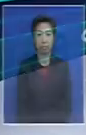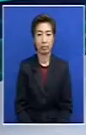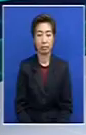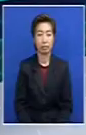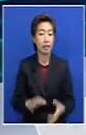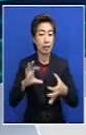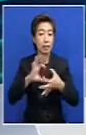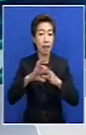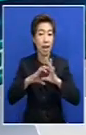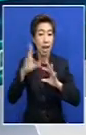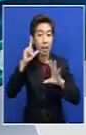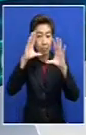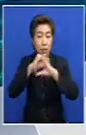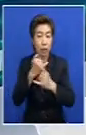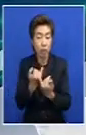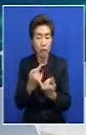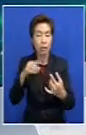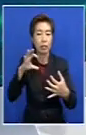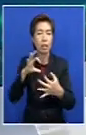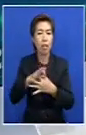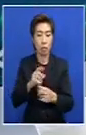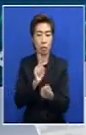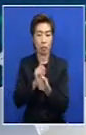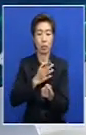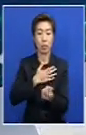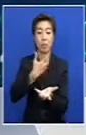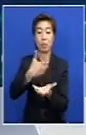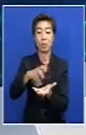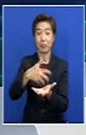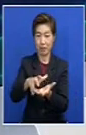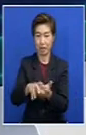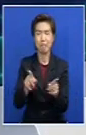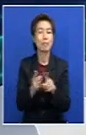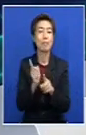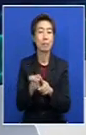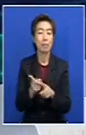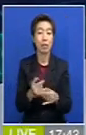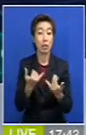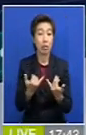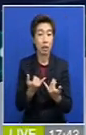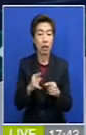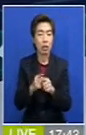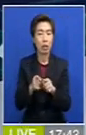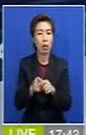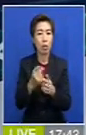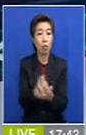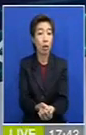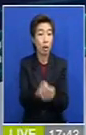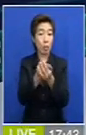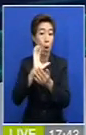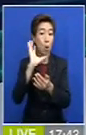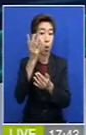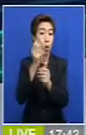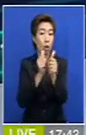ติดการกีฬาค่ำวันอาทิตย์ครับยังคงอยู่อัปเดตข่าวสารวงการกีฬากับผมภาคยุทธภาคเรืองไพศาลเช่นเคยครับปฏิทินผลการแข่งขันของศึกวอลเลย์บอลเ